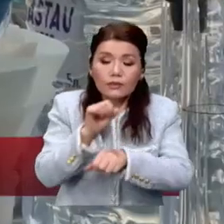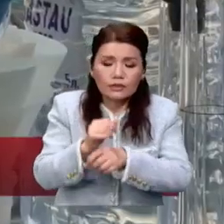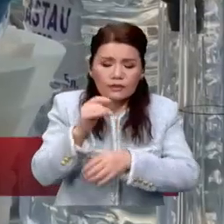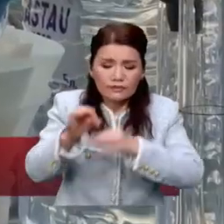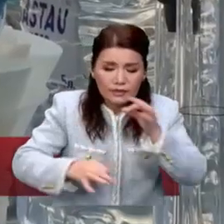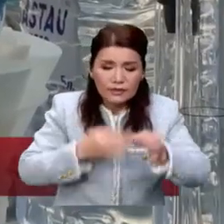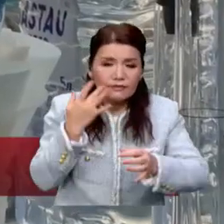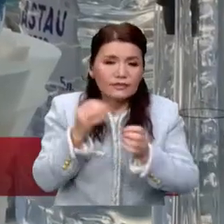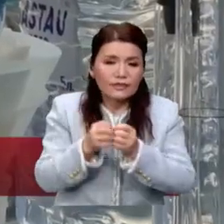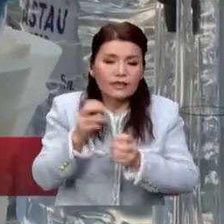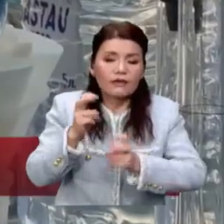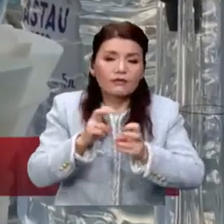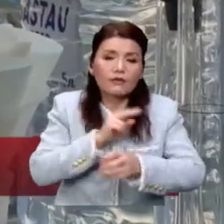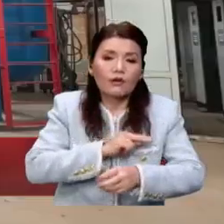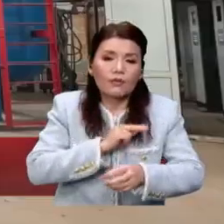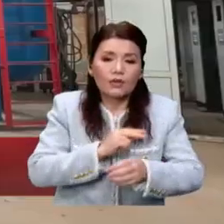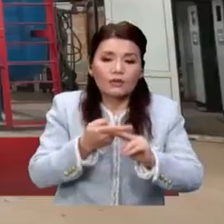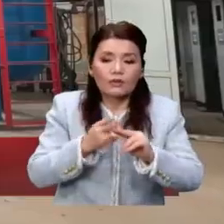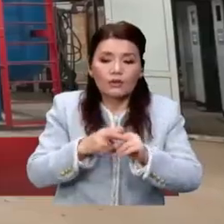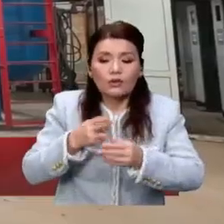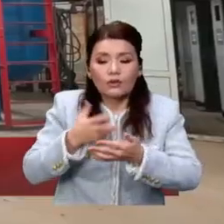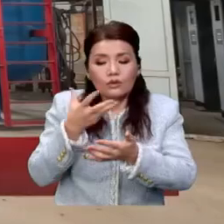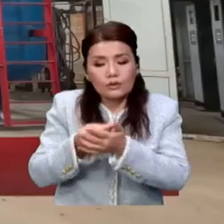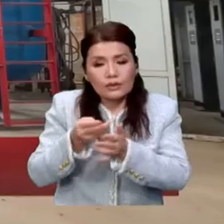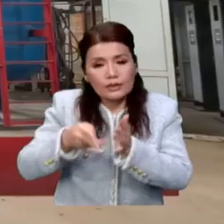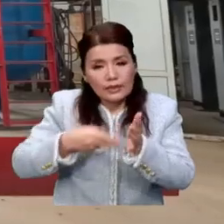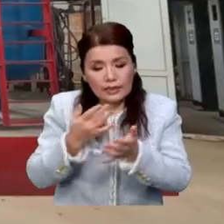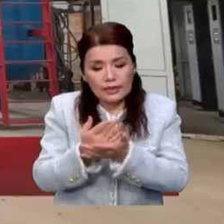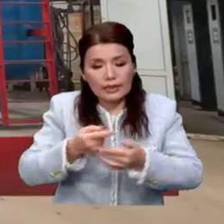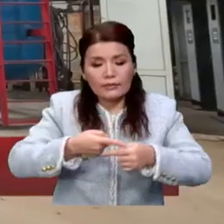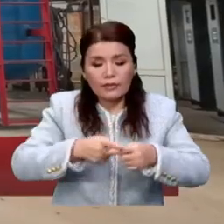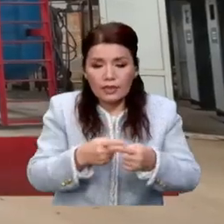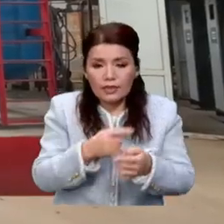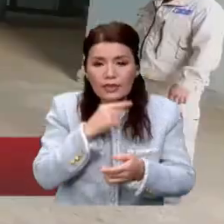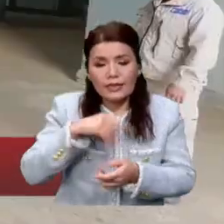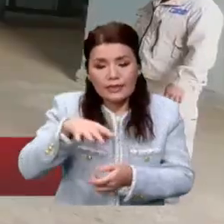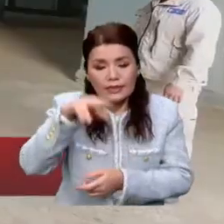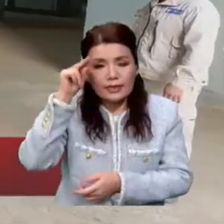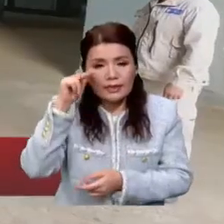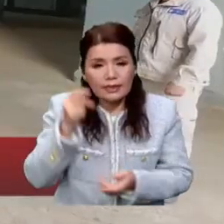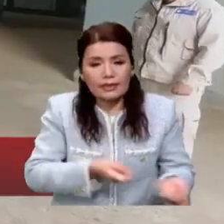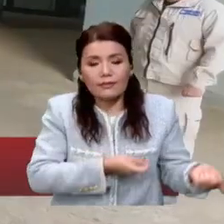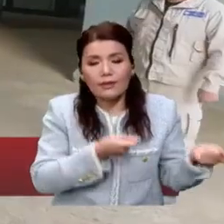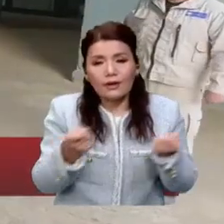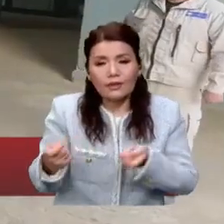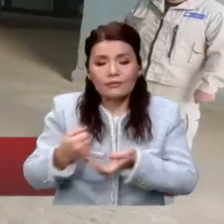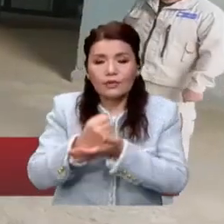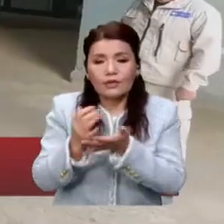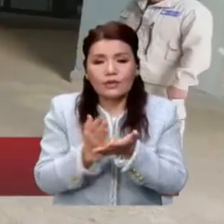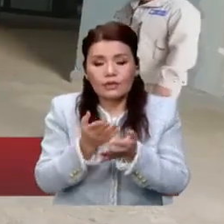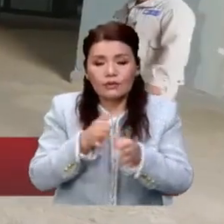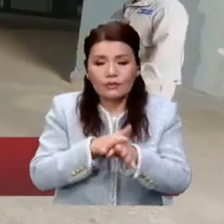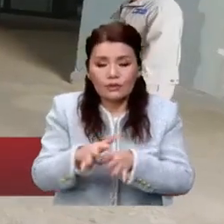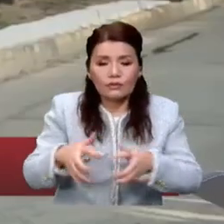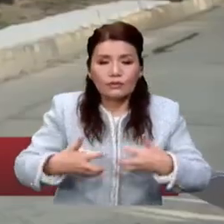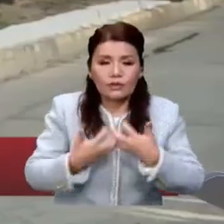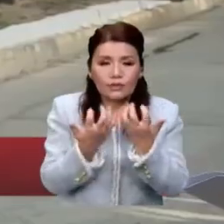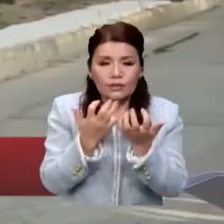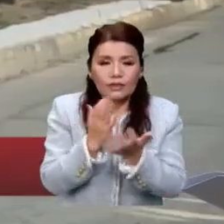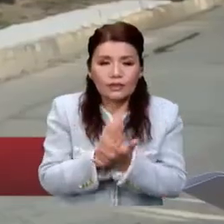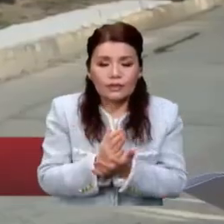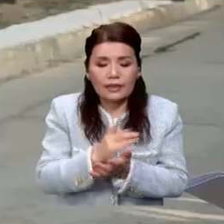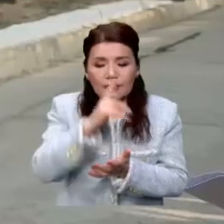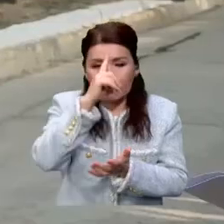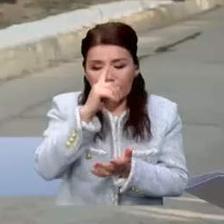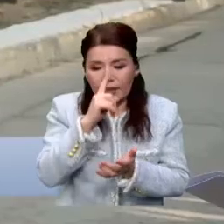тұр. Өндірістің өзіндік темір жол желісі бар. Зауыт құралдары болса Ресей мен Қытайдан жеткізілген. Жүйе толық автоматтандырылған.